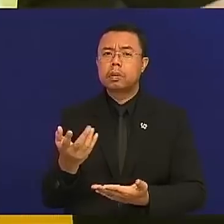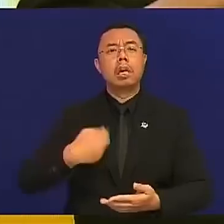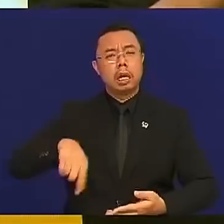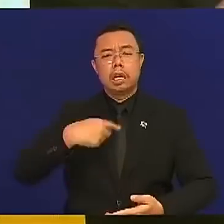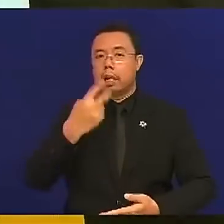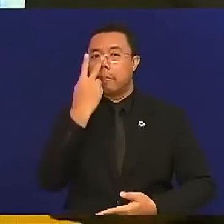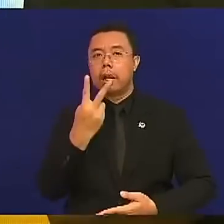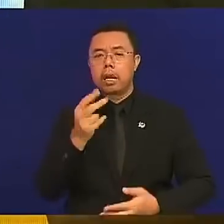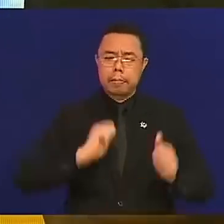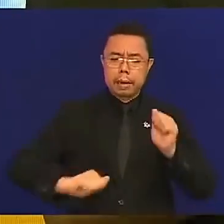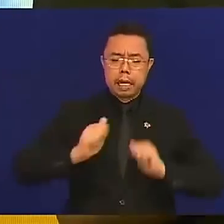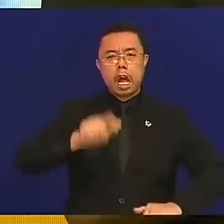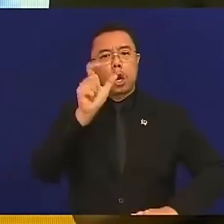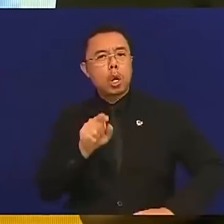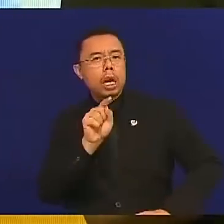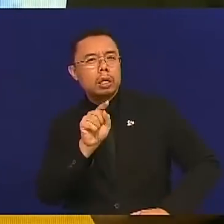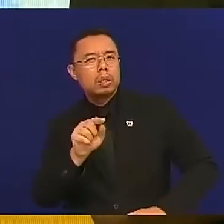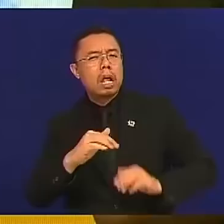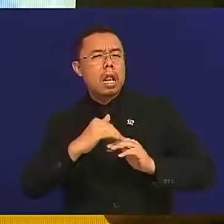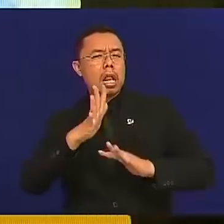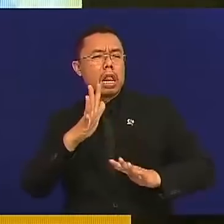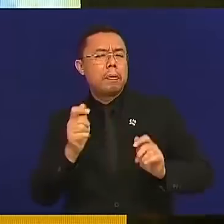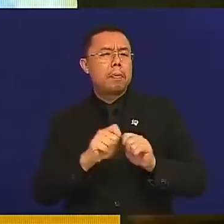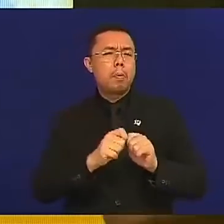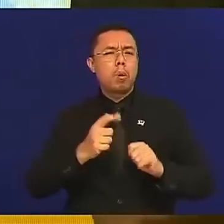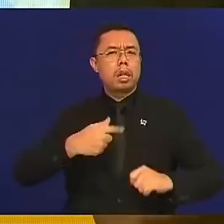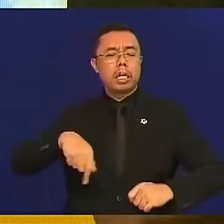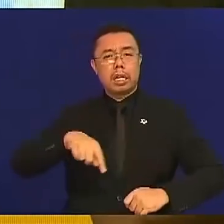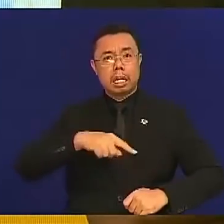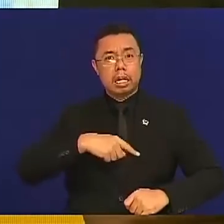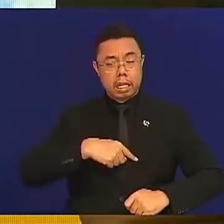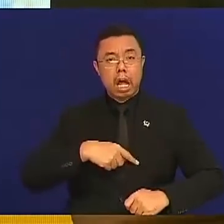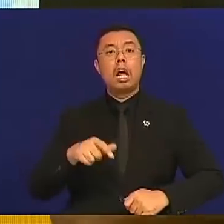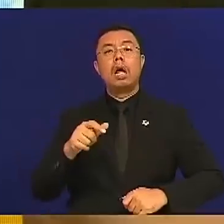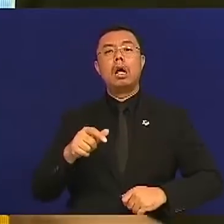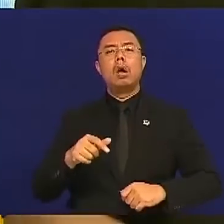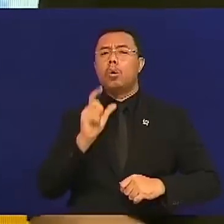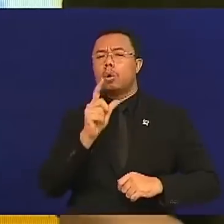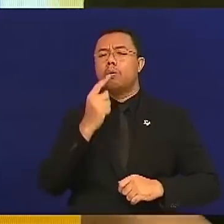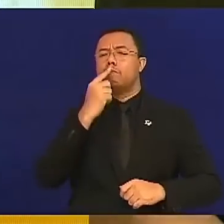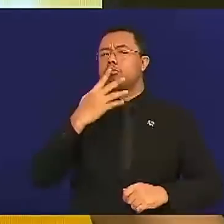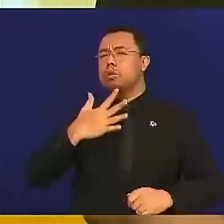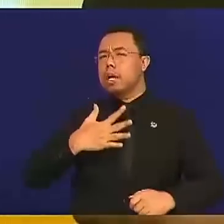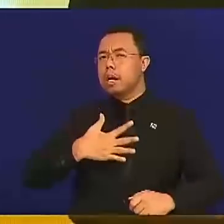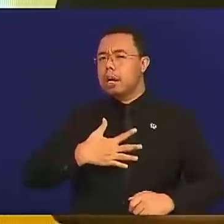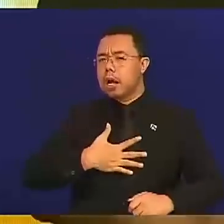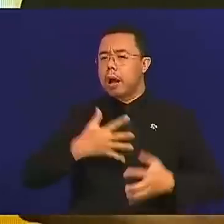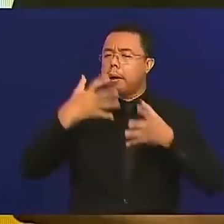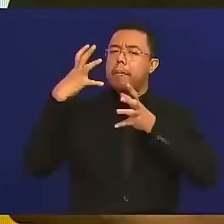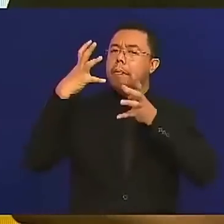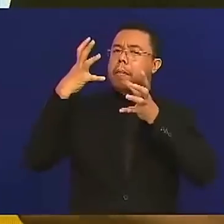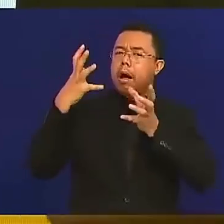kita melihat penderitaan orang itu lebih merangsang atau menstimulasi kita untuk memiliki